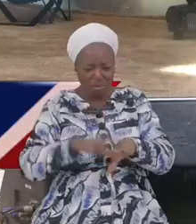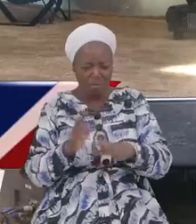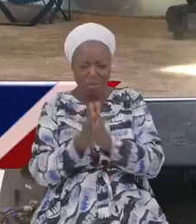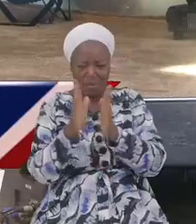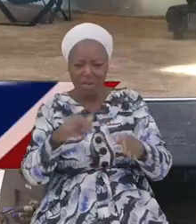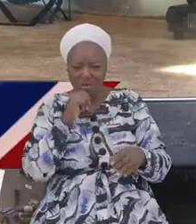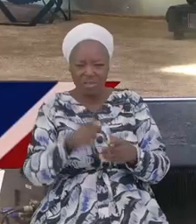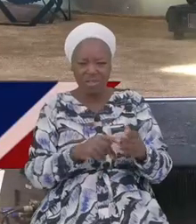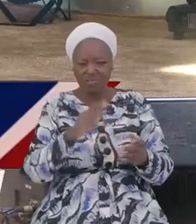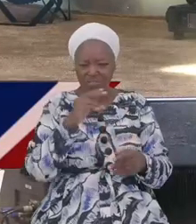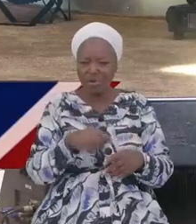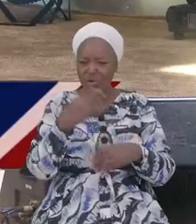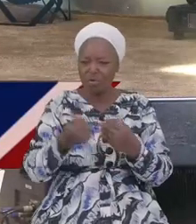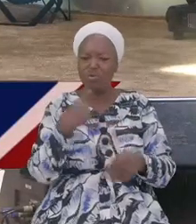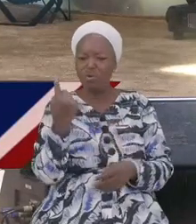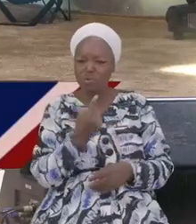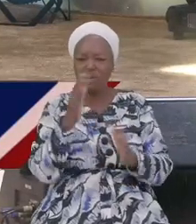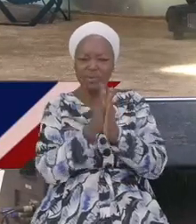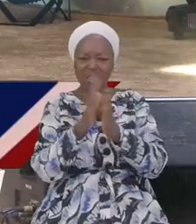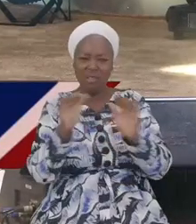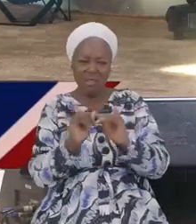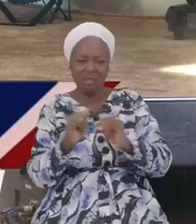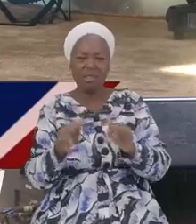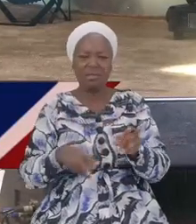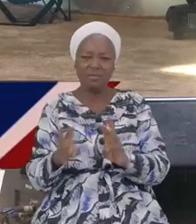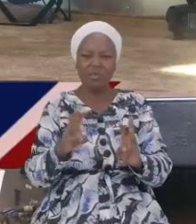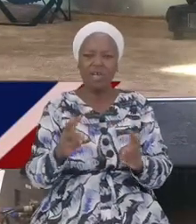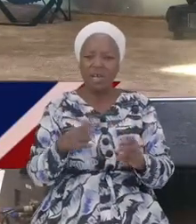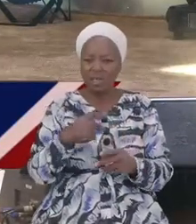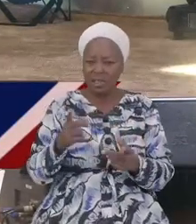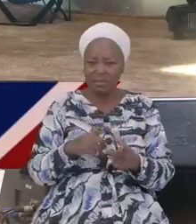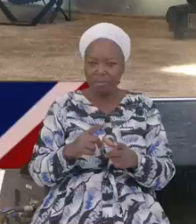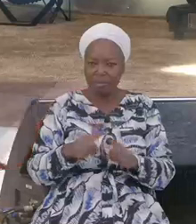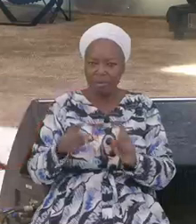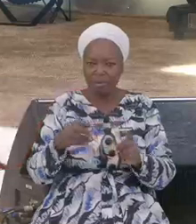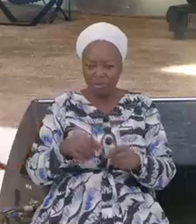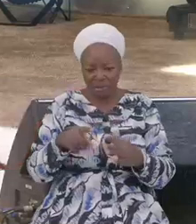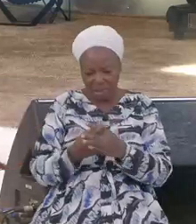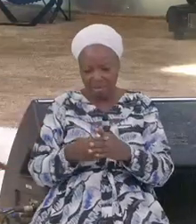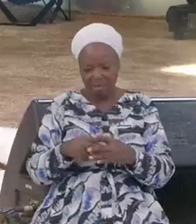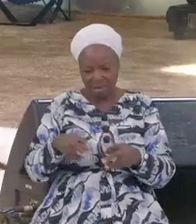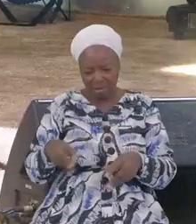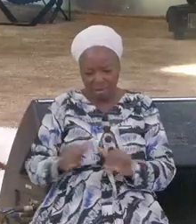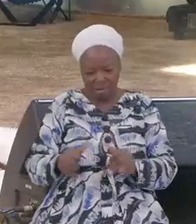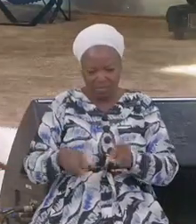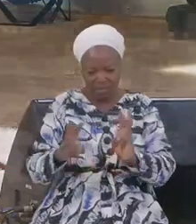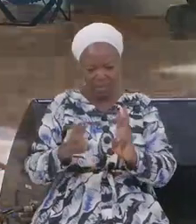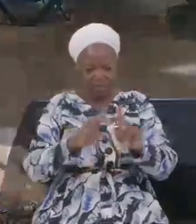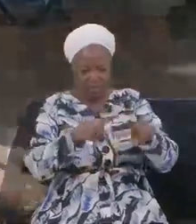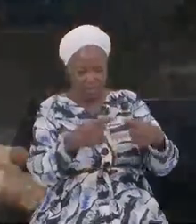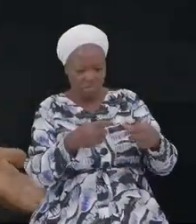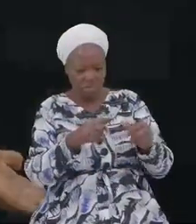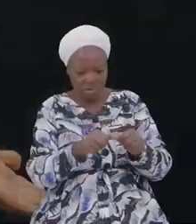prière répétitive que nous faisons tout le temps, chaque fois que nous prions. Nous commençons ici, nous commençons pour finir là-bas, demandant toujours la même